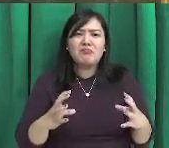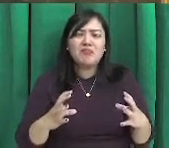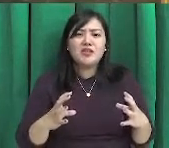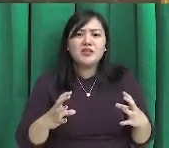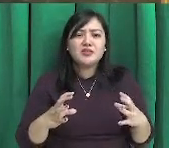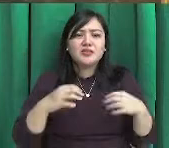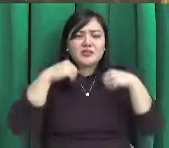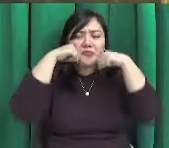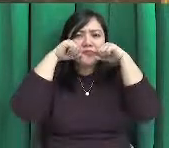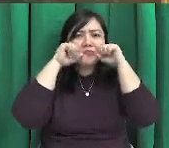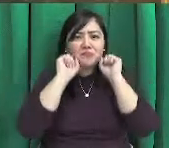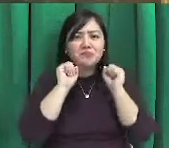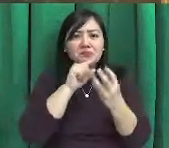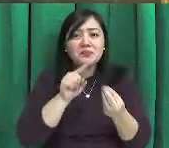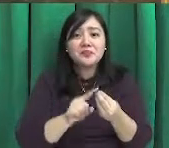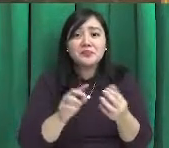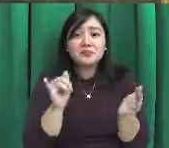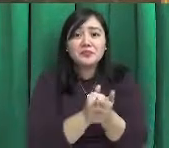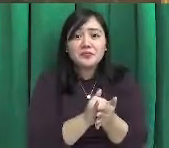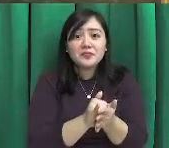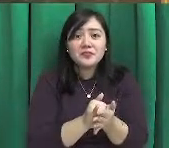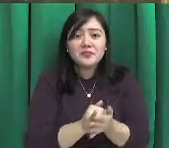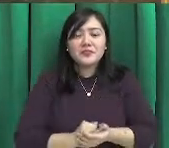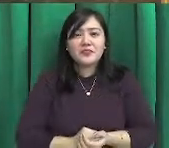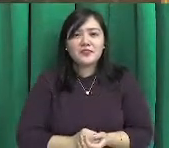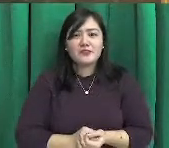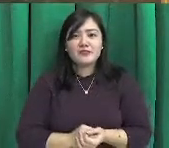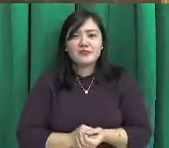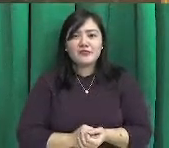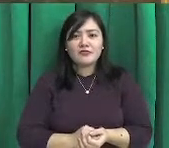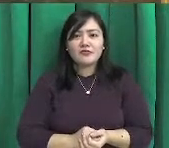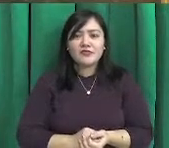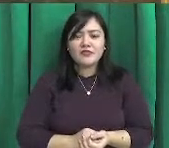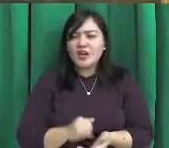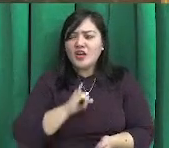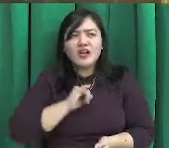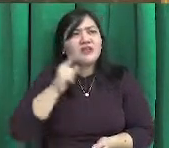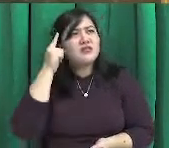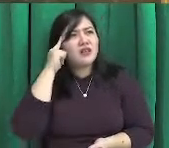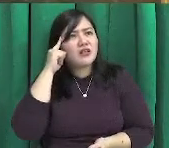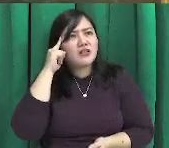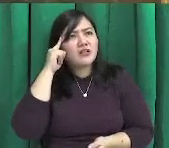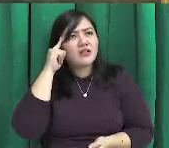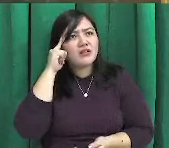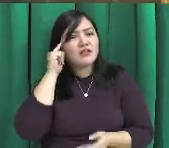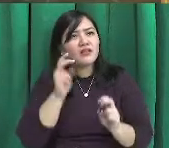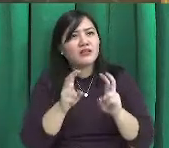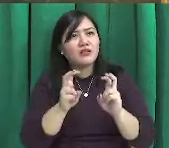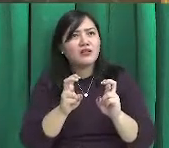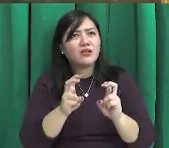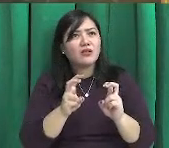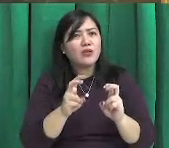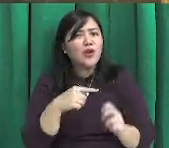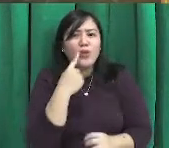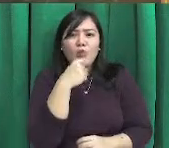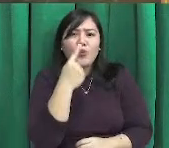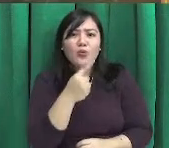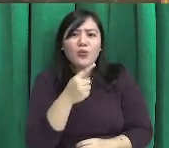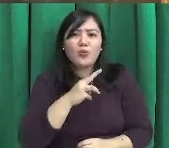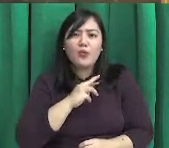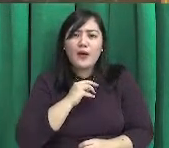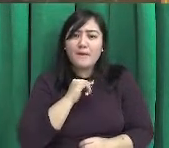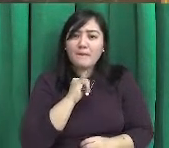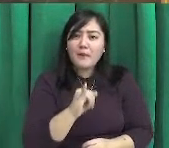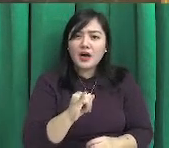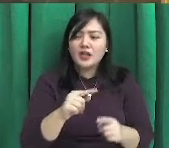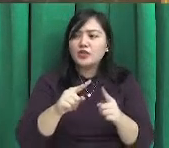utak ko. Ano? Parang, sino ba ako? Parang sa isip ko po, tinatanong ko, sino ako sa kanya? Eh, ang ginawa